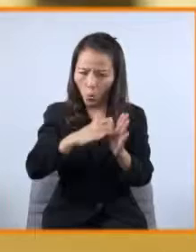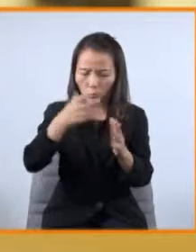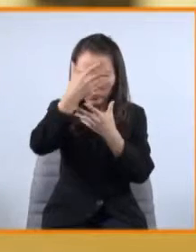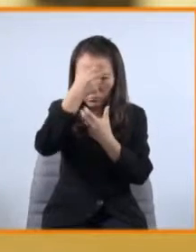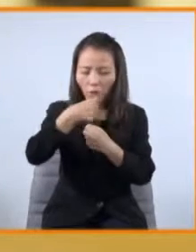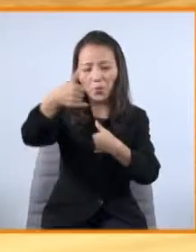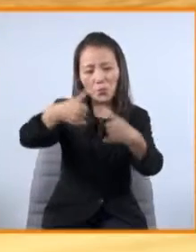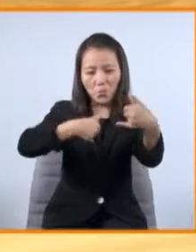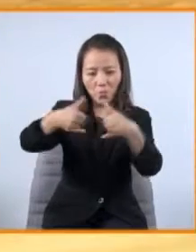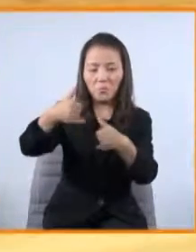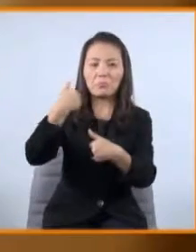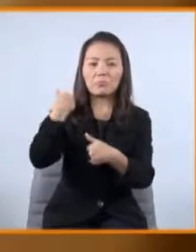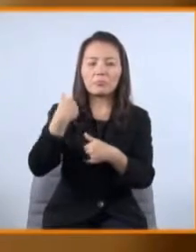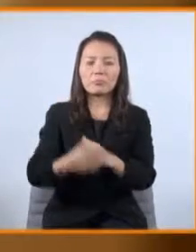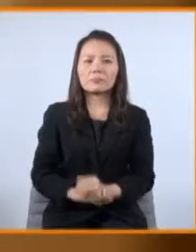ใ